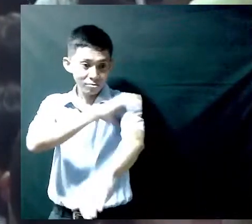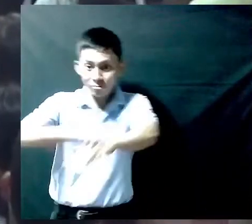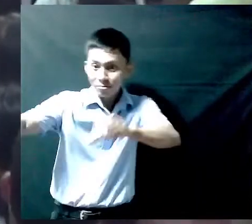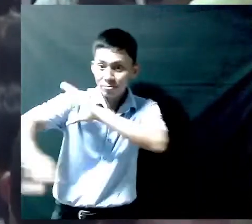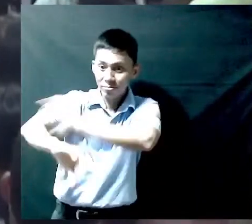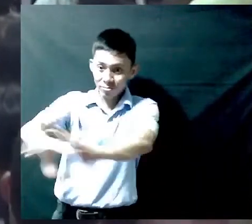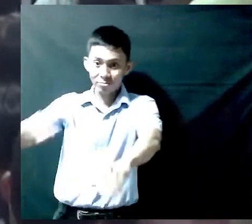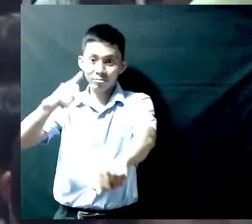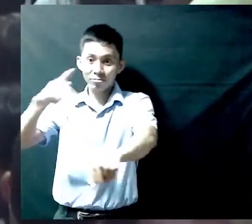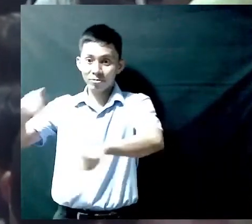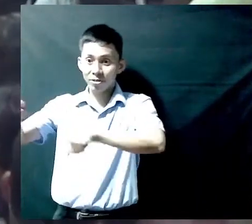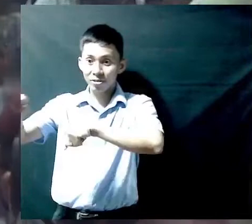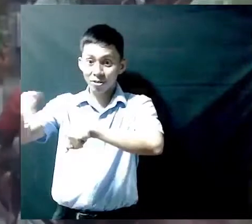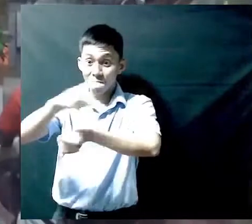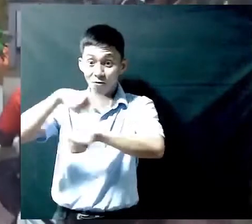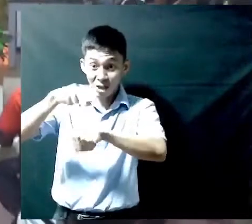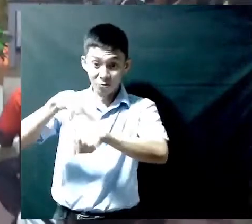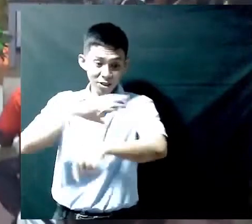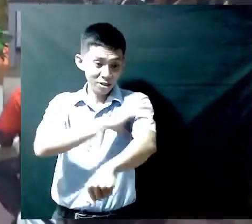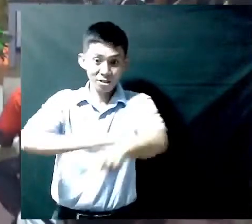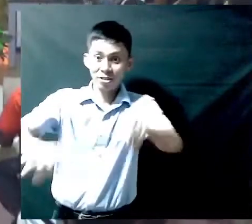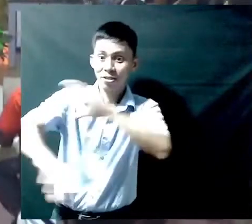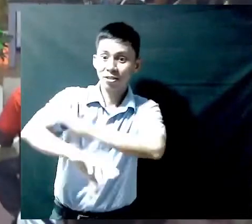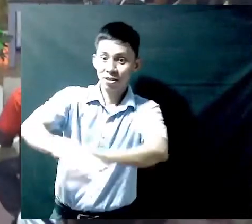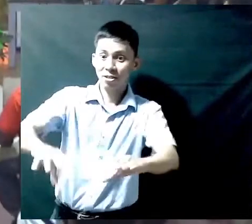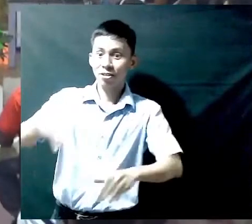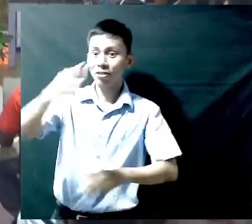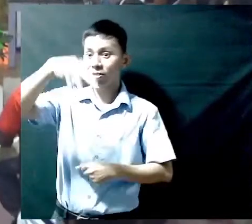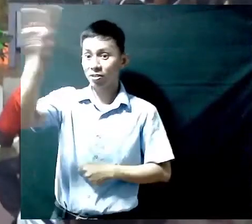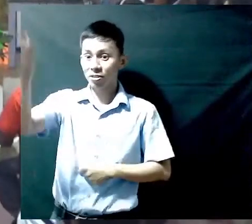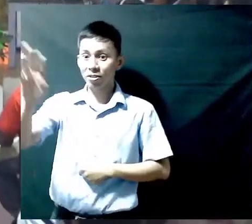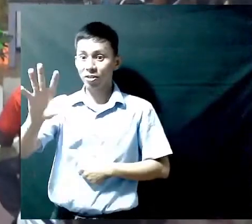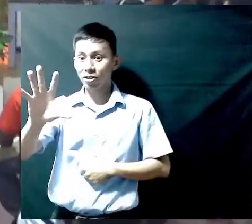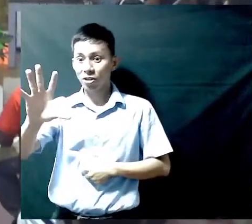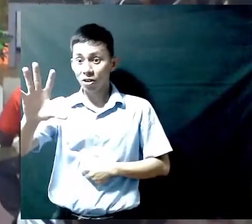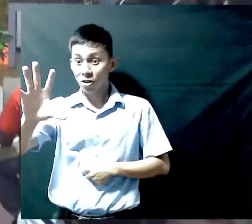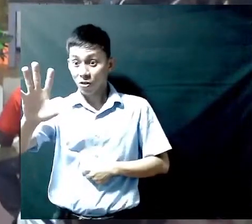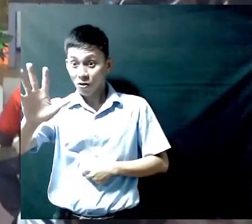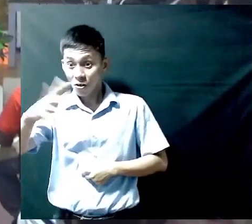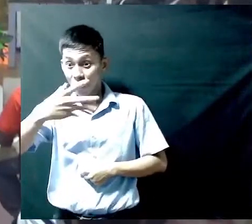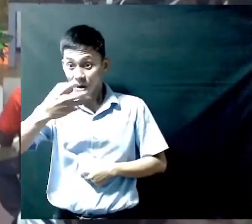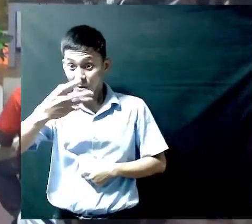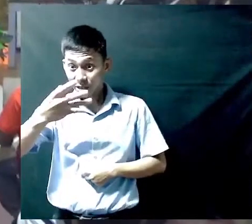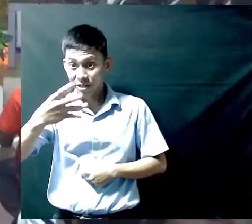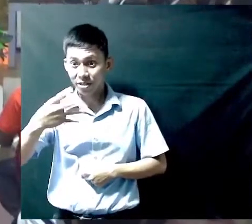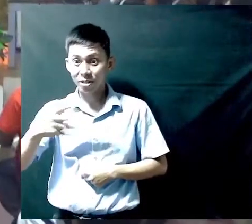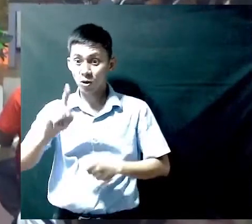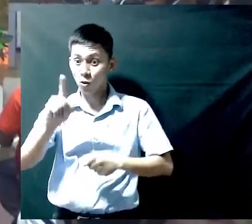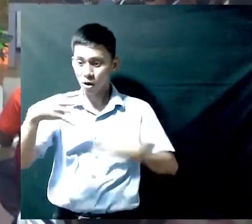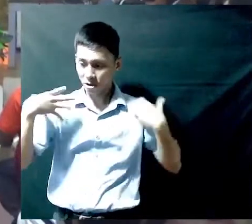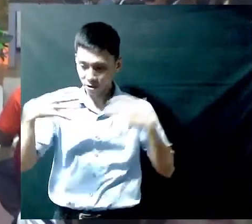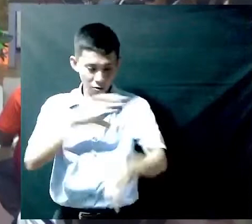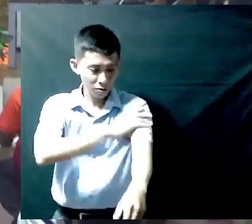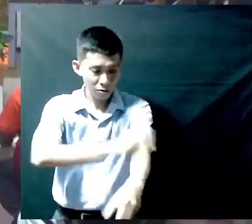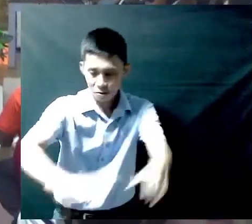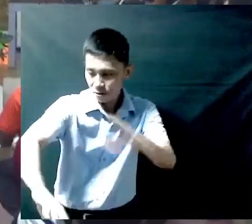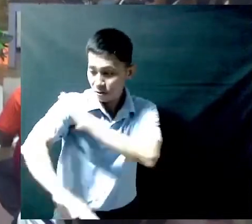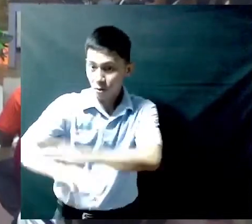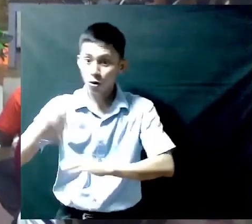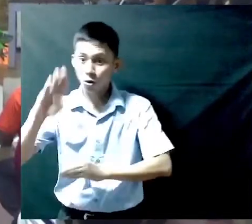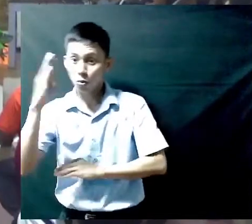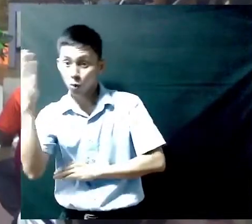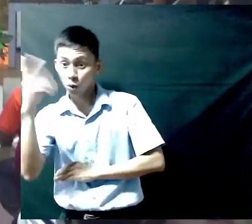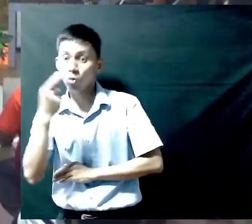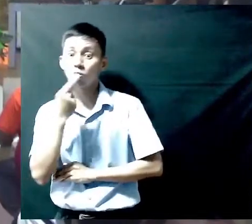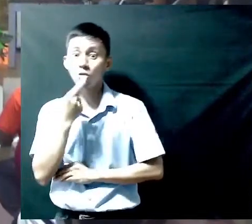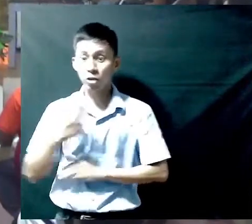jacket? Punta ka ng Green Hills sa Manila, 550 pesos lang po yun. Yung red, white, and blue na may sun, jacket